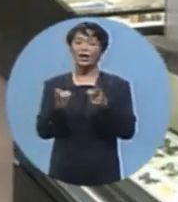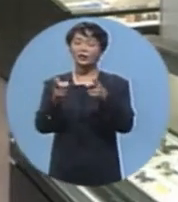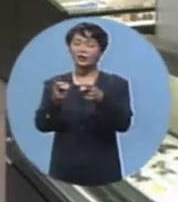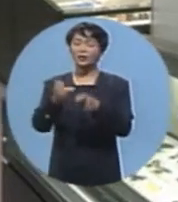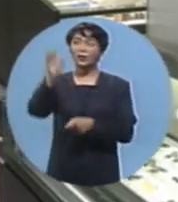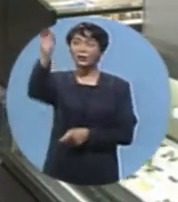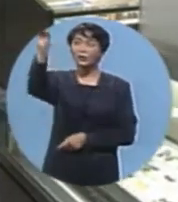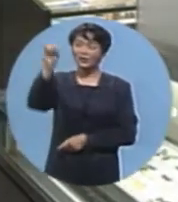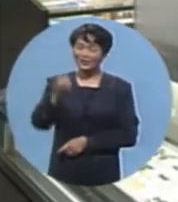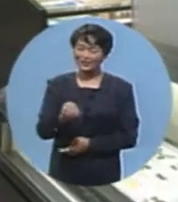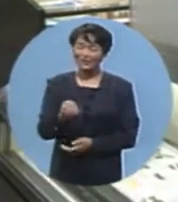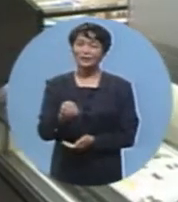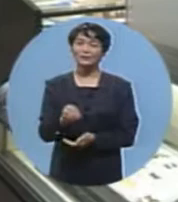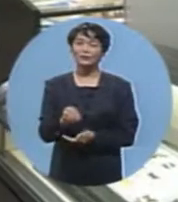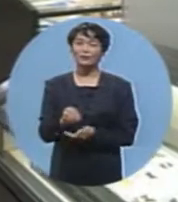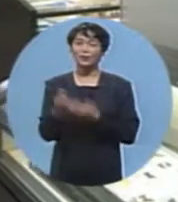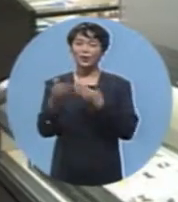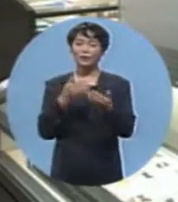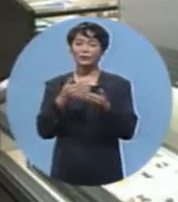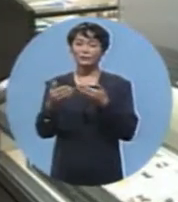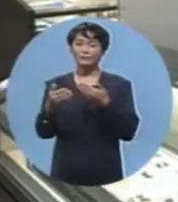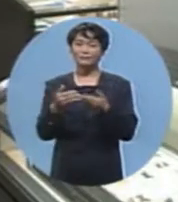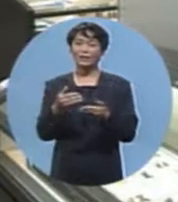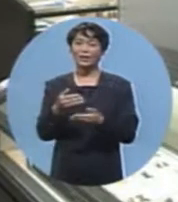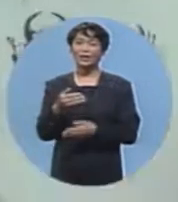った思い出がね、